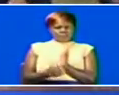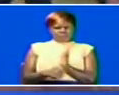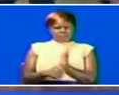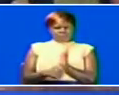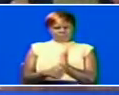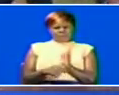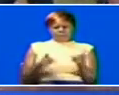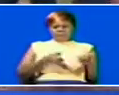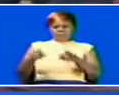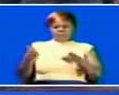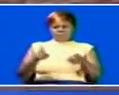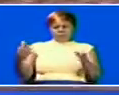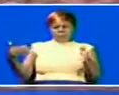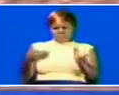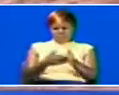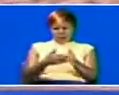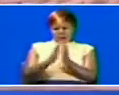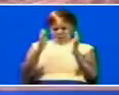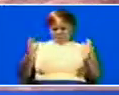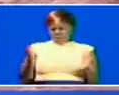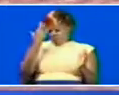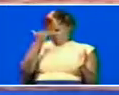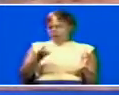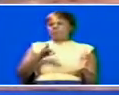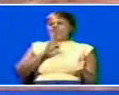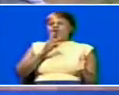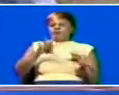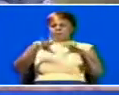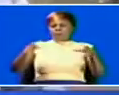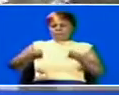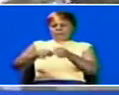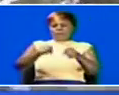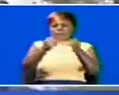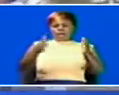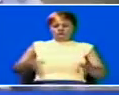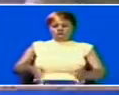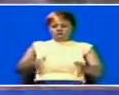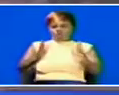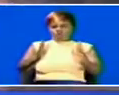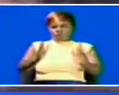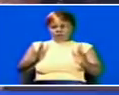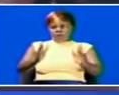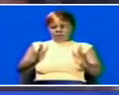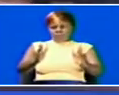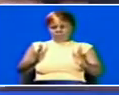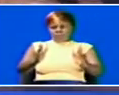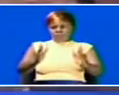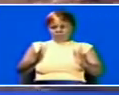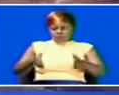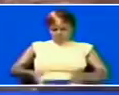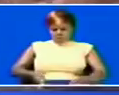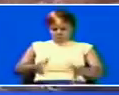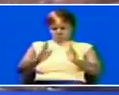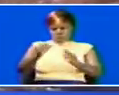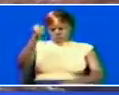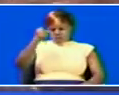Shughuli za uchukuzi zimetatizika pakubwa kufuatia mafuriko ambayo yameharibu baadhi ya barabara katika eneo hilo. Barabara ya kutoka